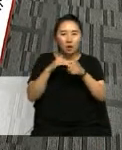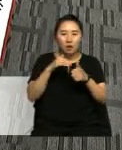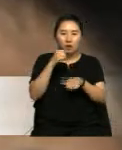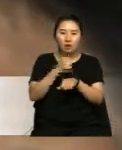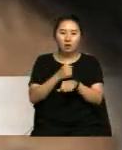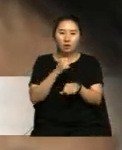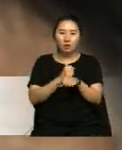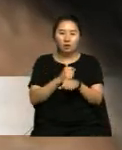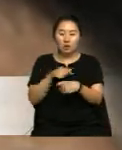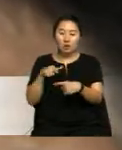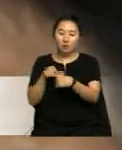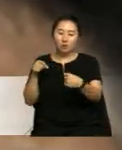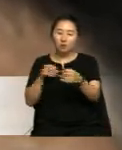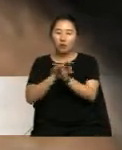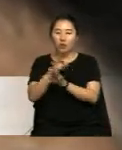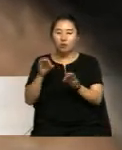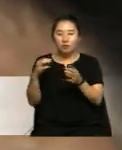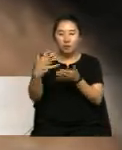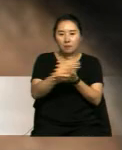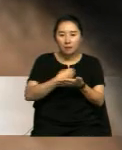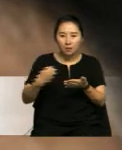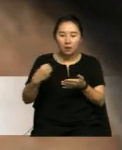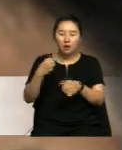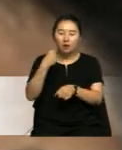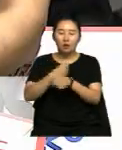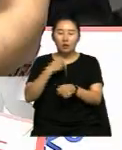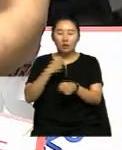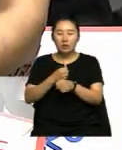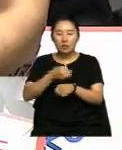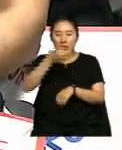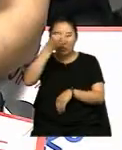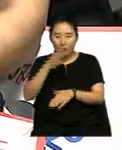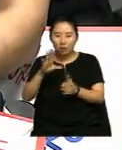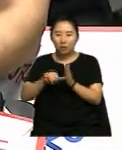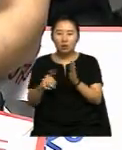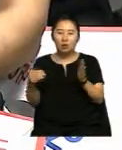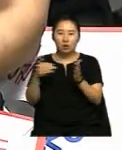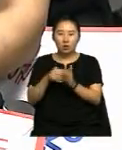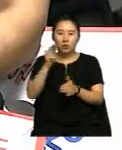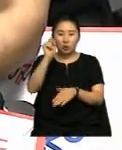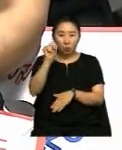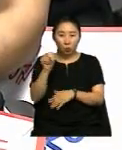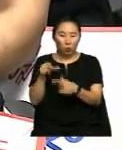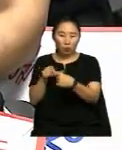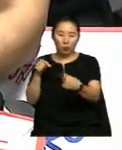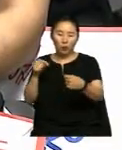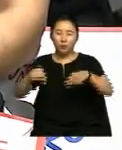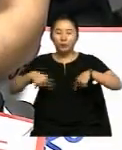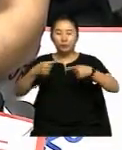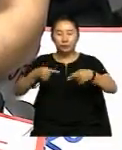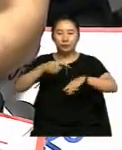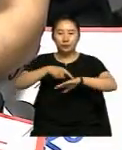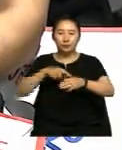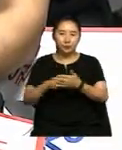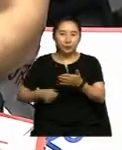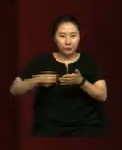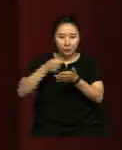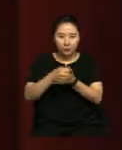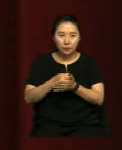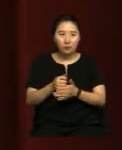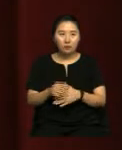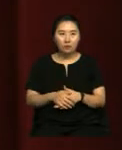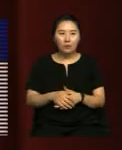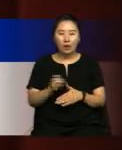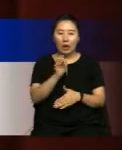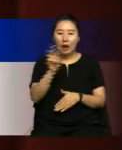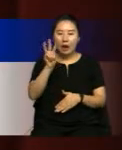주장하며 일본이 경제 침탈 행위를 철회하고 사과할 때까지 노 재팬 운동에 참여할 것을 다짐했습니다.